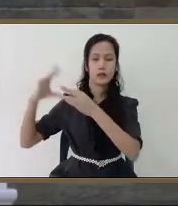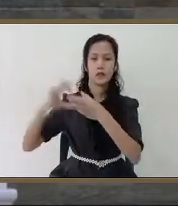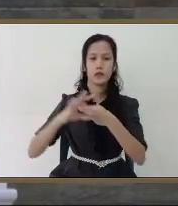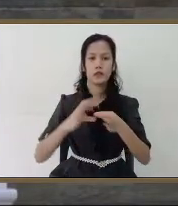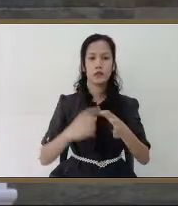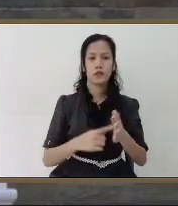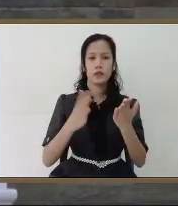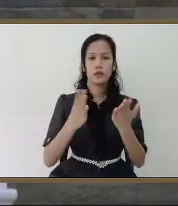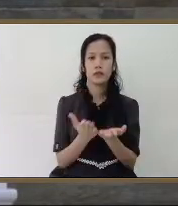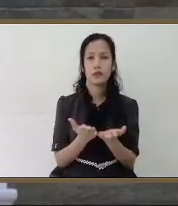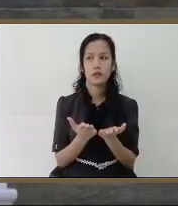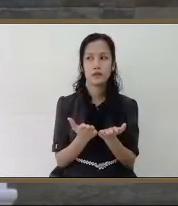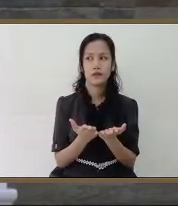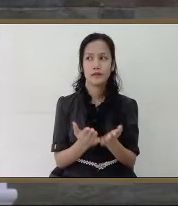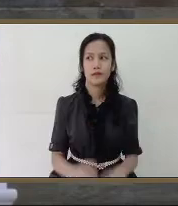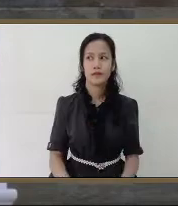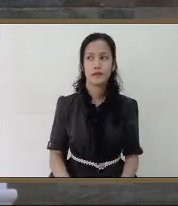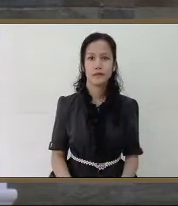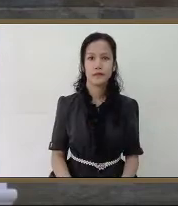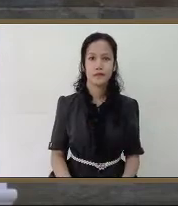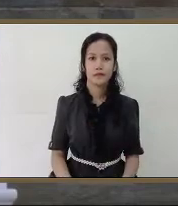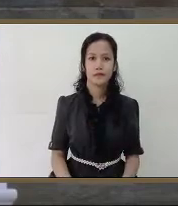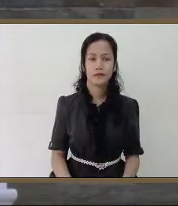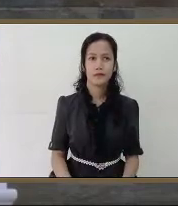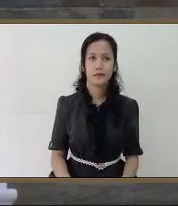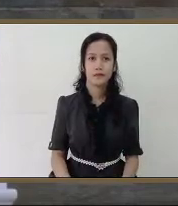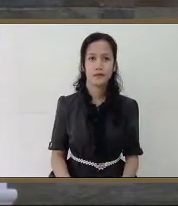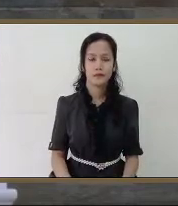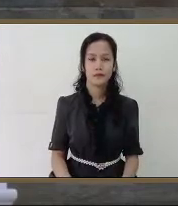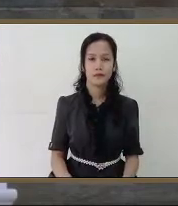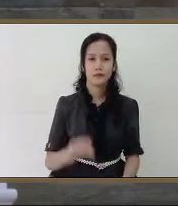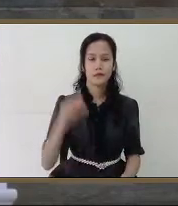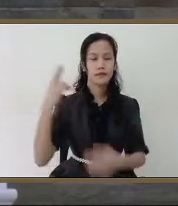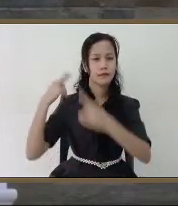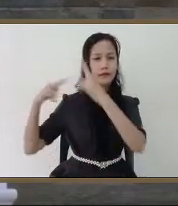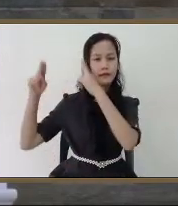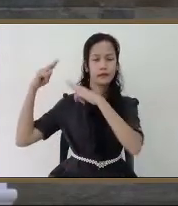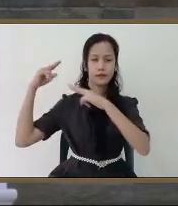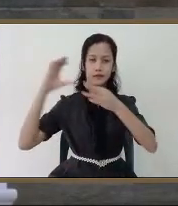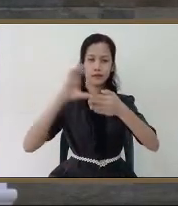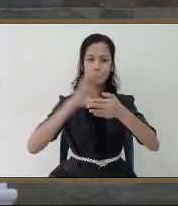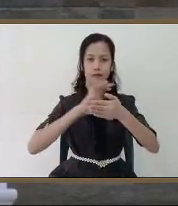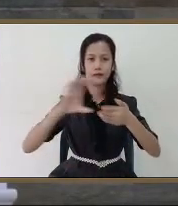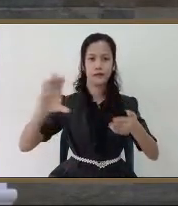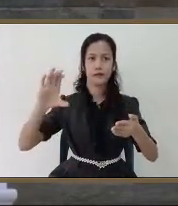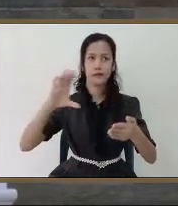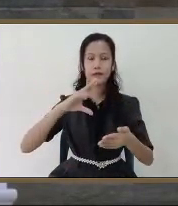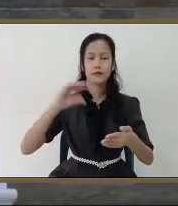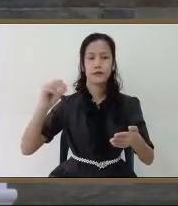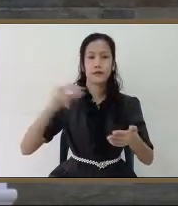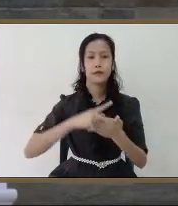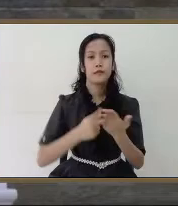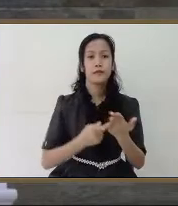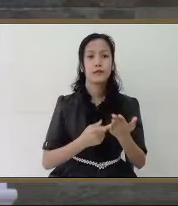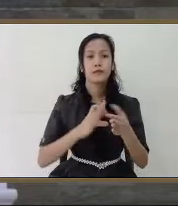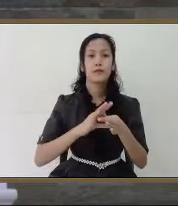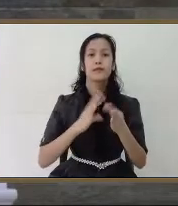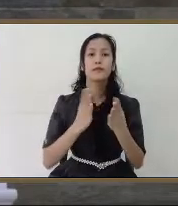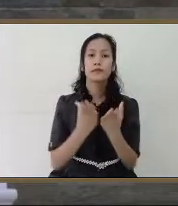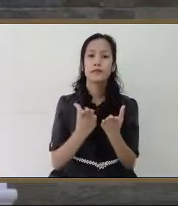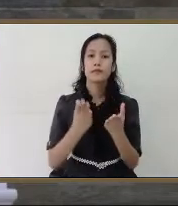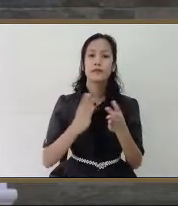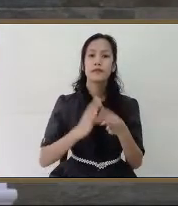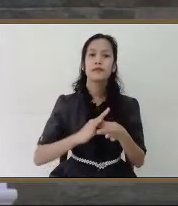sa mga history, doon sa historical chapters and part ng Book of Ezra,